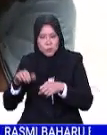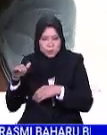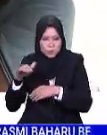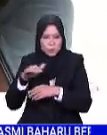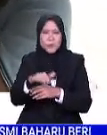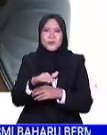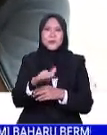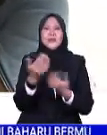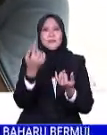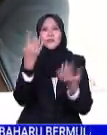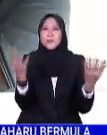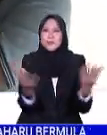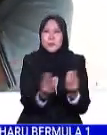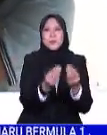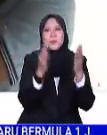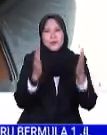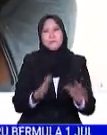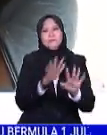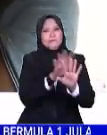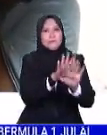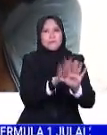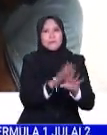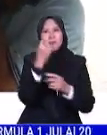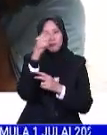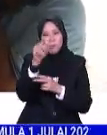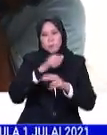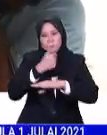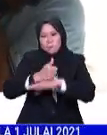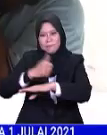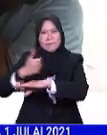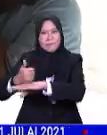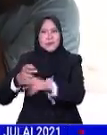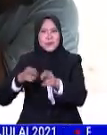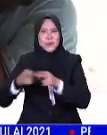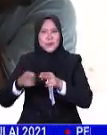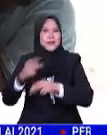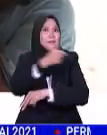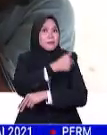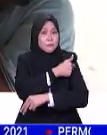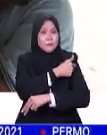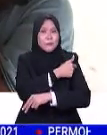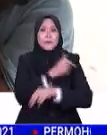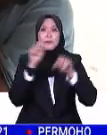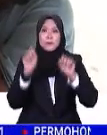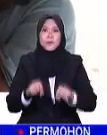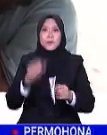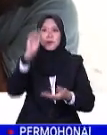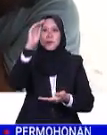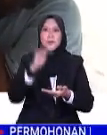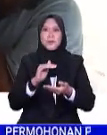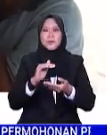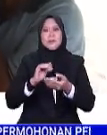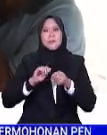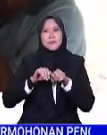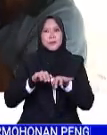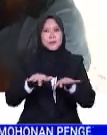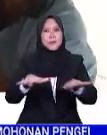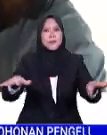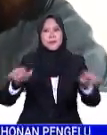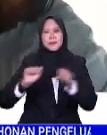ramai pada satu-satu masa bagi urusan vaksinasi, sekaligus dapat mengurangkan risiko